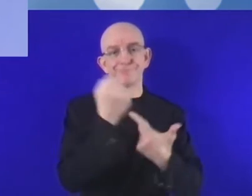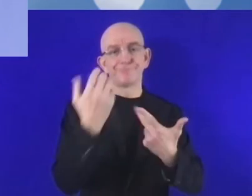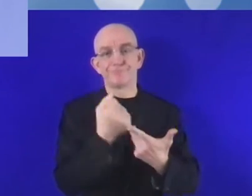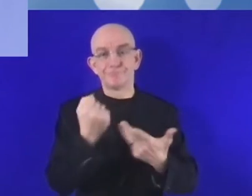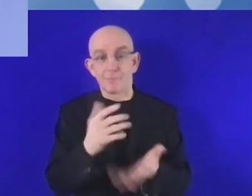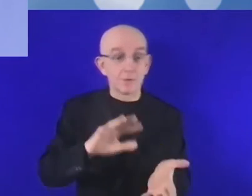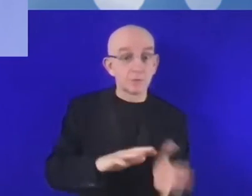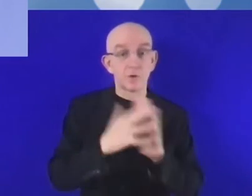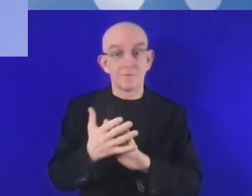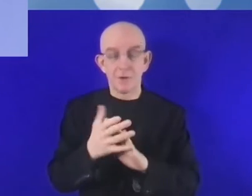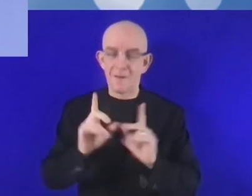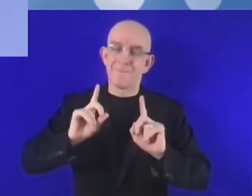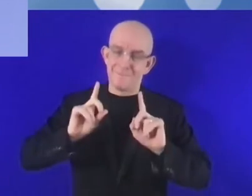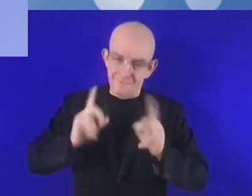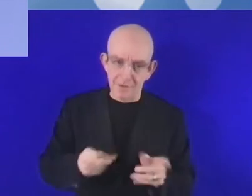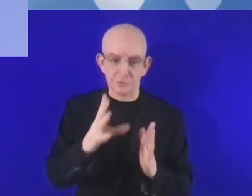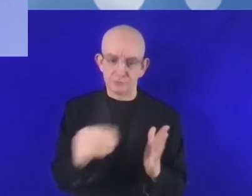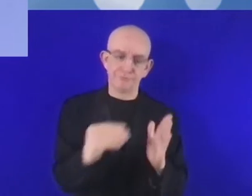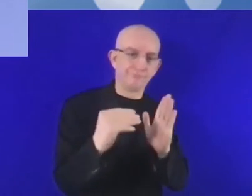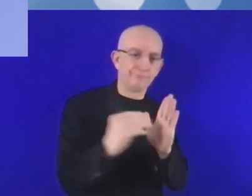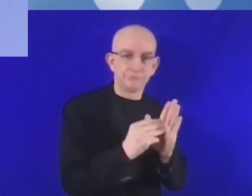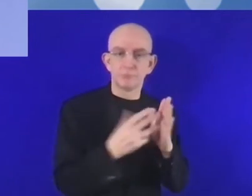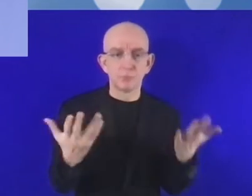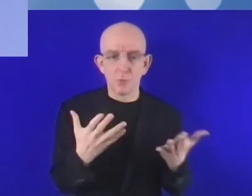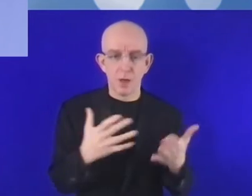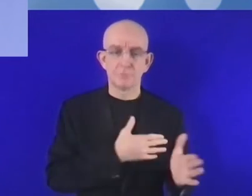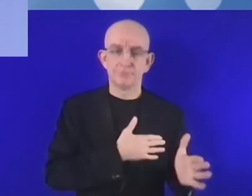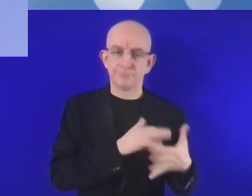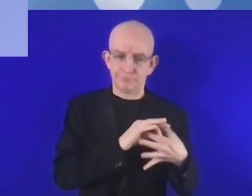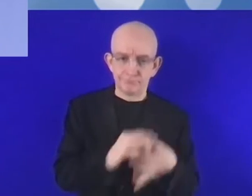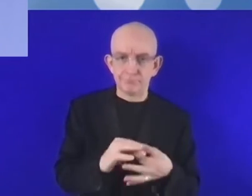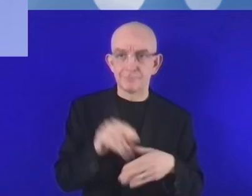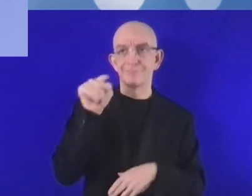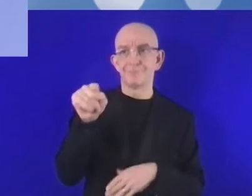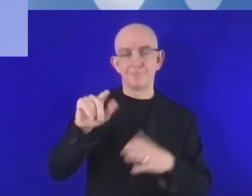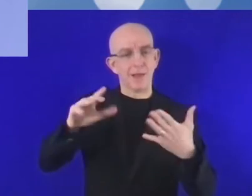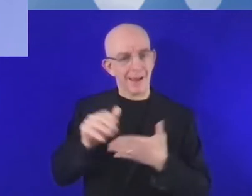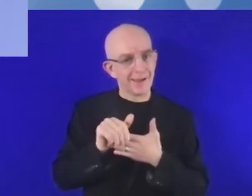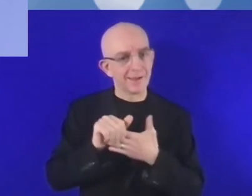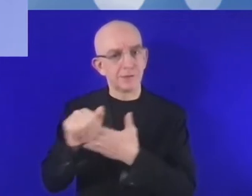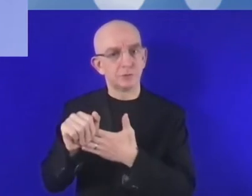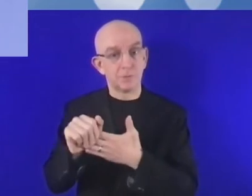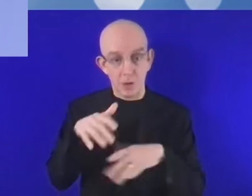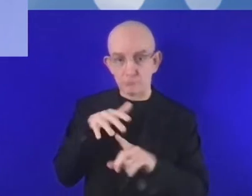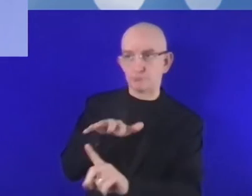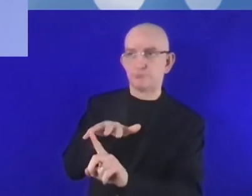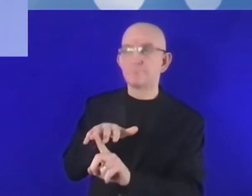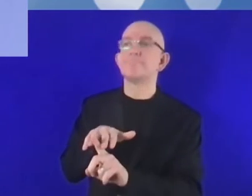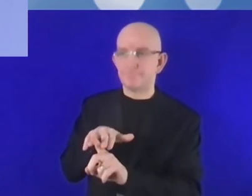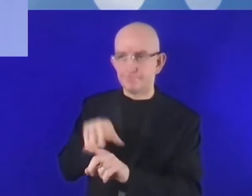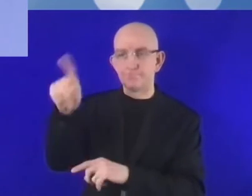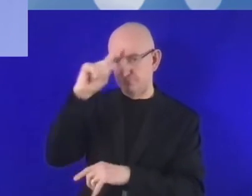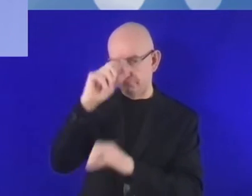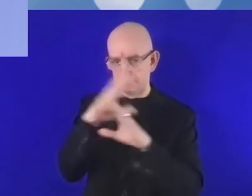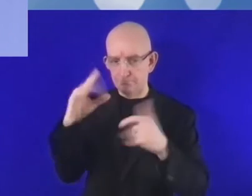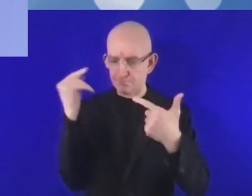трансформацией. Однако лидеры отдельных стран должны принять на себя обязанность, чтобы быть